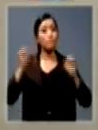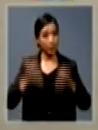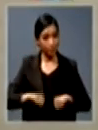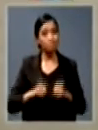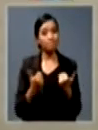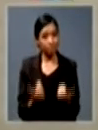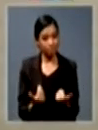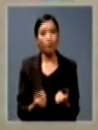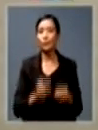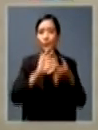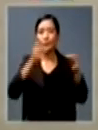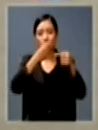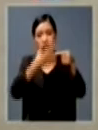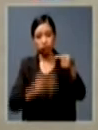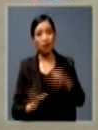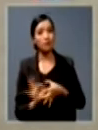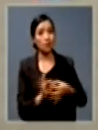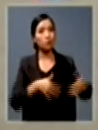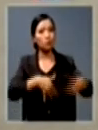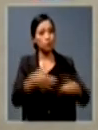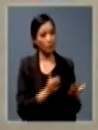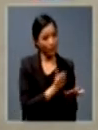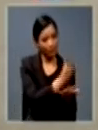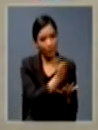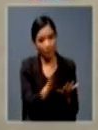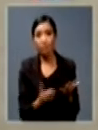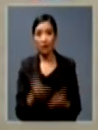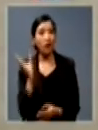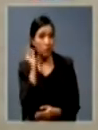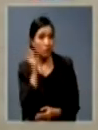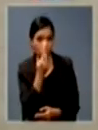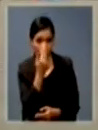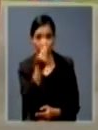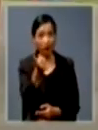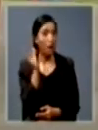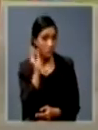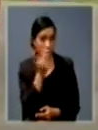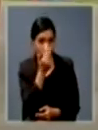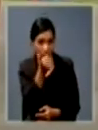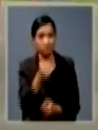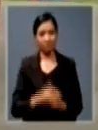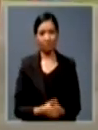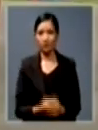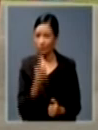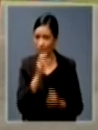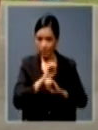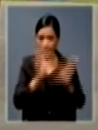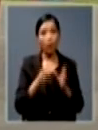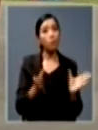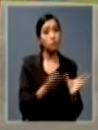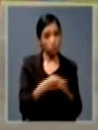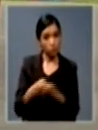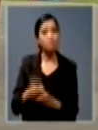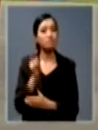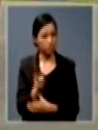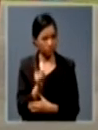ที่เกี่ยวข้องกับประชาชนนะคะทุกกลุ่มเลย โอ้โหฟังให้ดีนะ ฮะต้องฟังให้ดีฟังให้ชัดเลย ต้องฟังให้ดีฟังให้ชัดทุกกลุ่มจริ